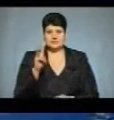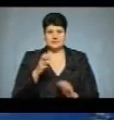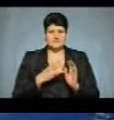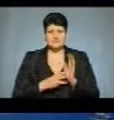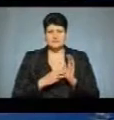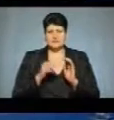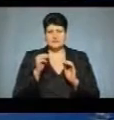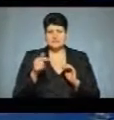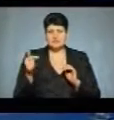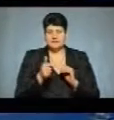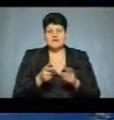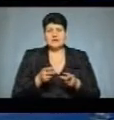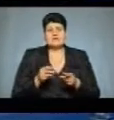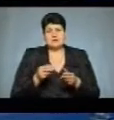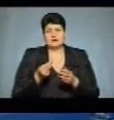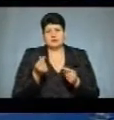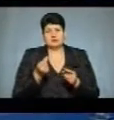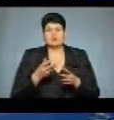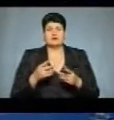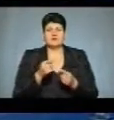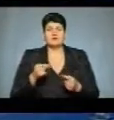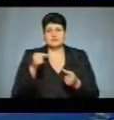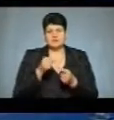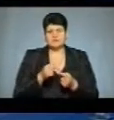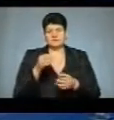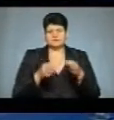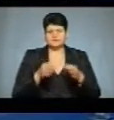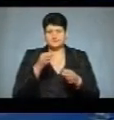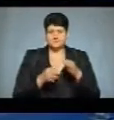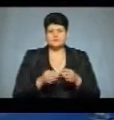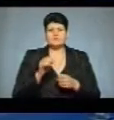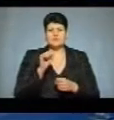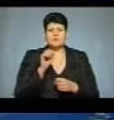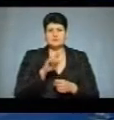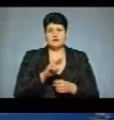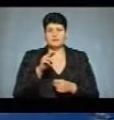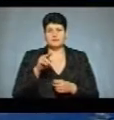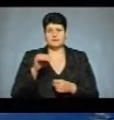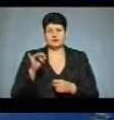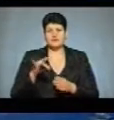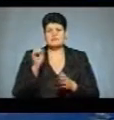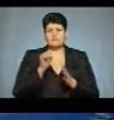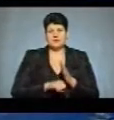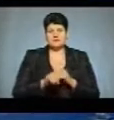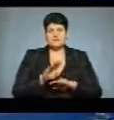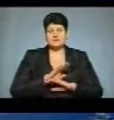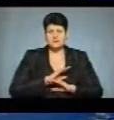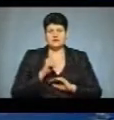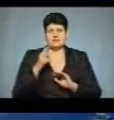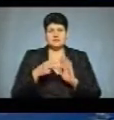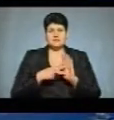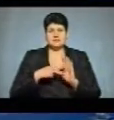₩501 380 застави визначили водієві Ярославу Перегінцю, який 29 грудня на проспекті Злуки збив на смерть 27-річного